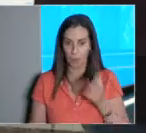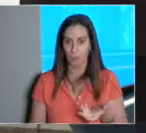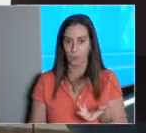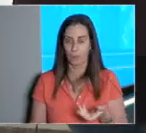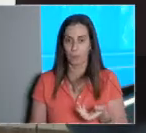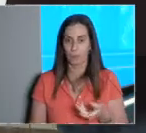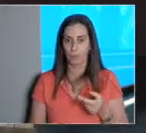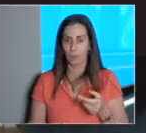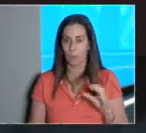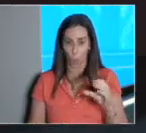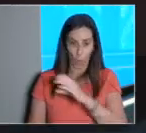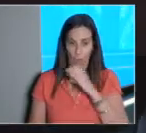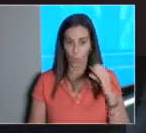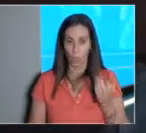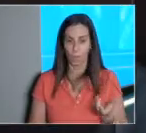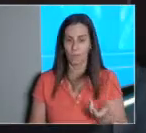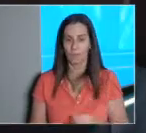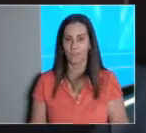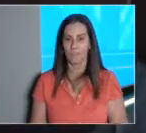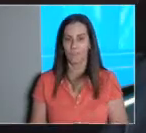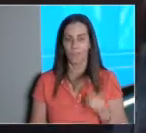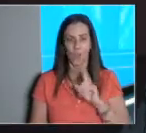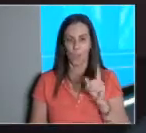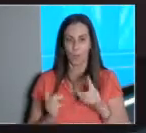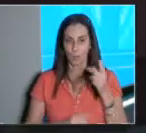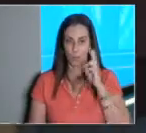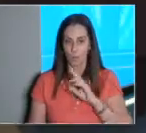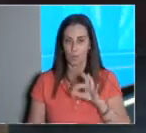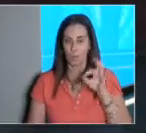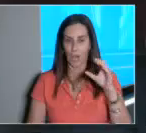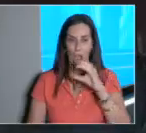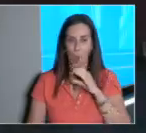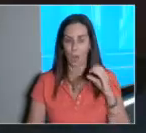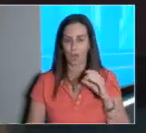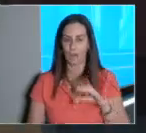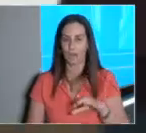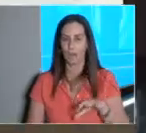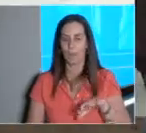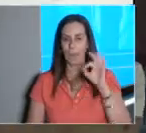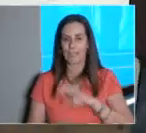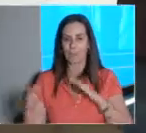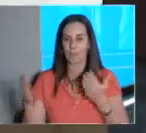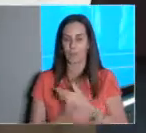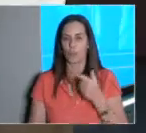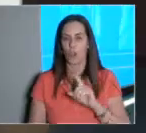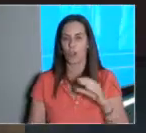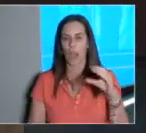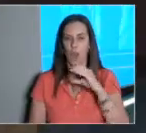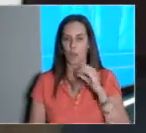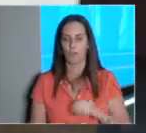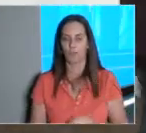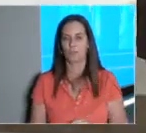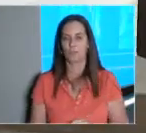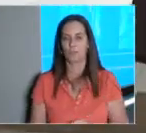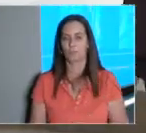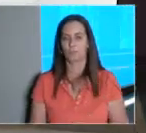בזה. אוי, אל תגידי כחלון, זה ממש בושה. לא, מה פתאום? זה בושה, זה הצביע כחלון. לא, לא, הצביע ימין חדש, ולכן... לא, לא כחלון. לא רוצה לומר,